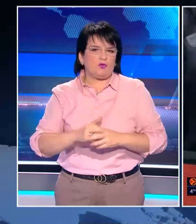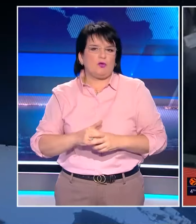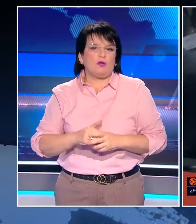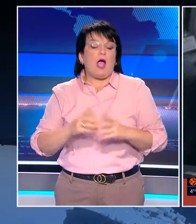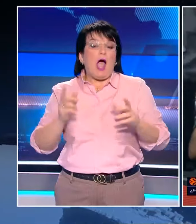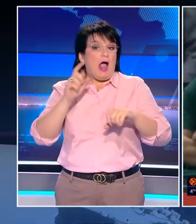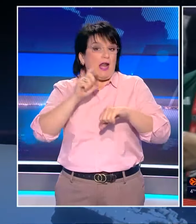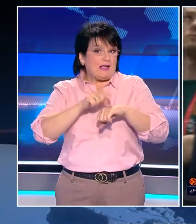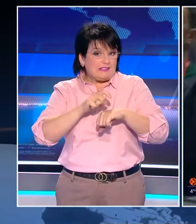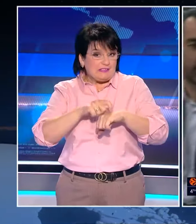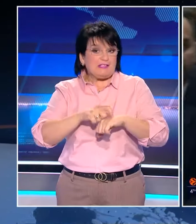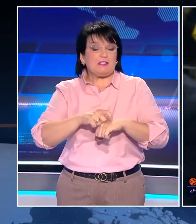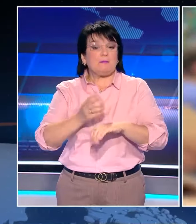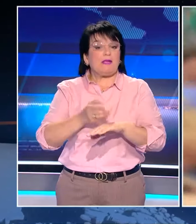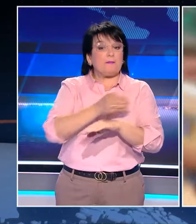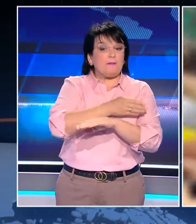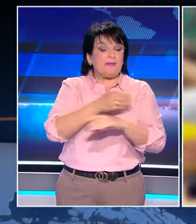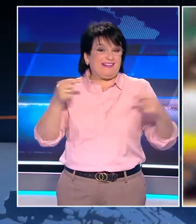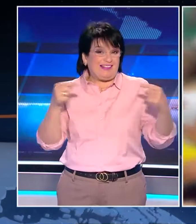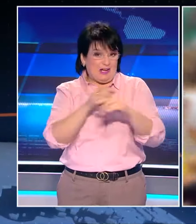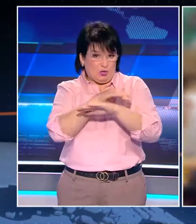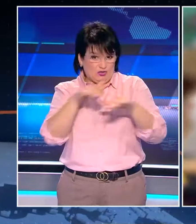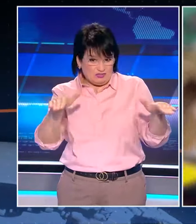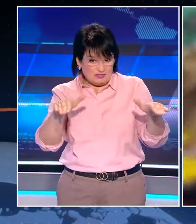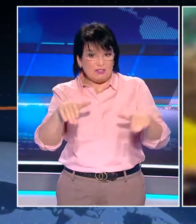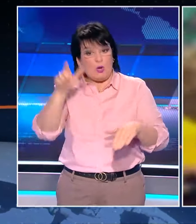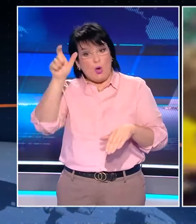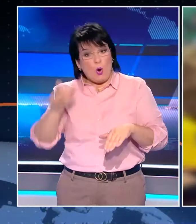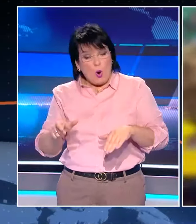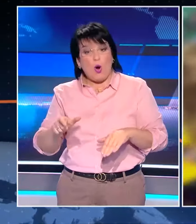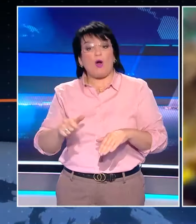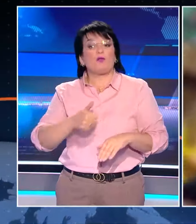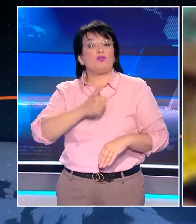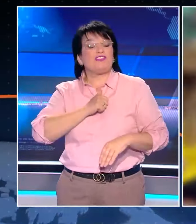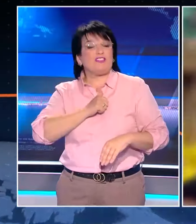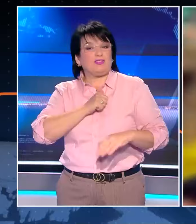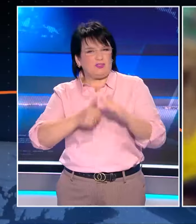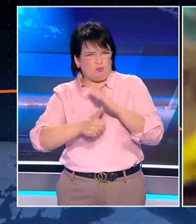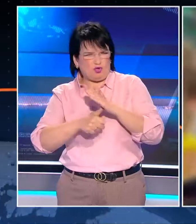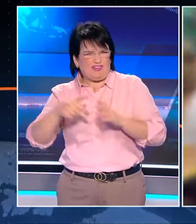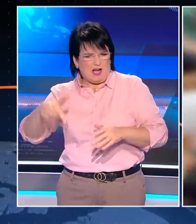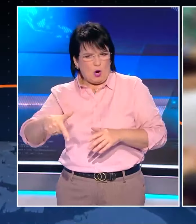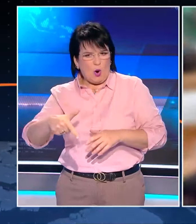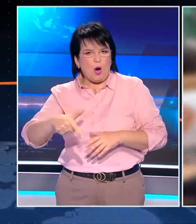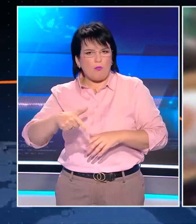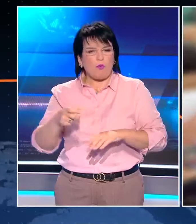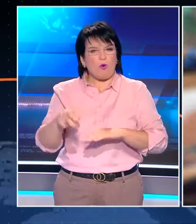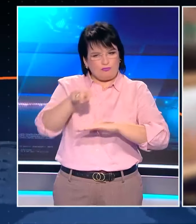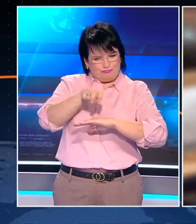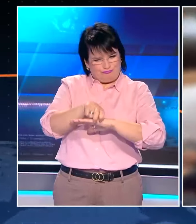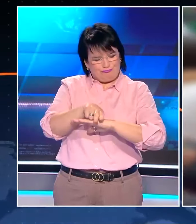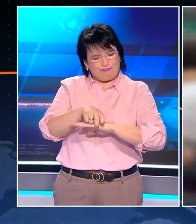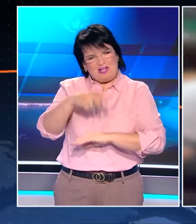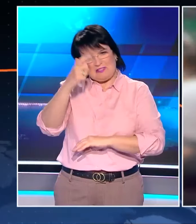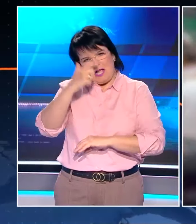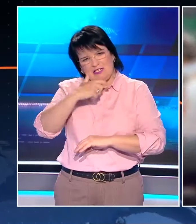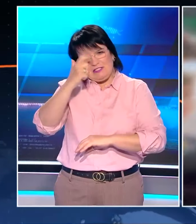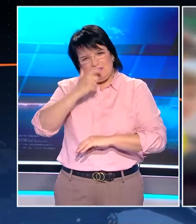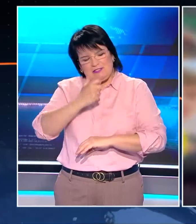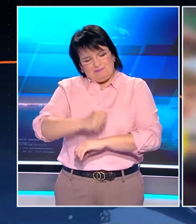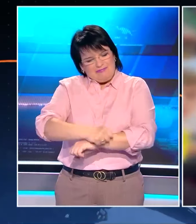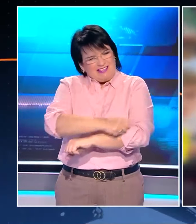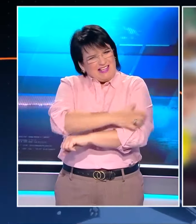Συγκλονιστικό στιγμιότυπο δευτερόλεπτα πριν τη λήξη του τελικού, με το μεγαλομέτωχο του Παναθηναϊκού Δημήτρη Γιαννακόπουλο να λυγίζει μπροστά στο μεγαλείο της τεράστιας